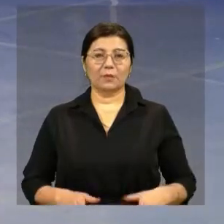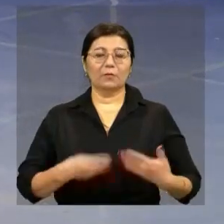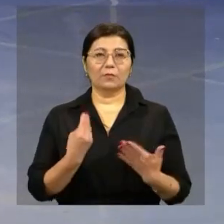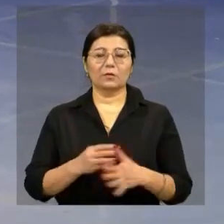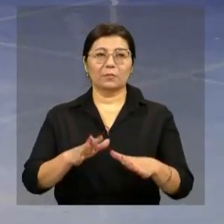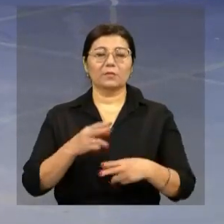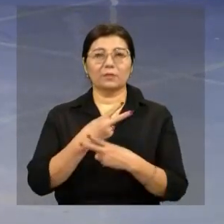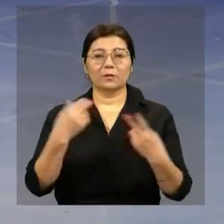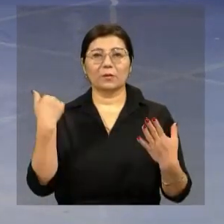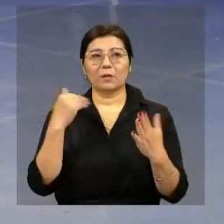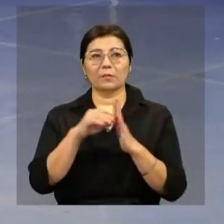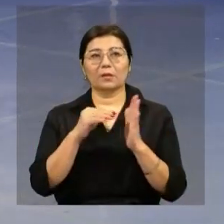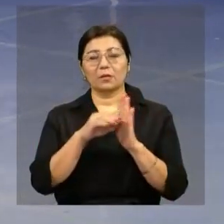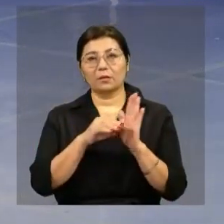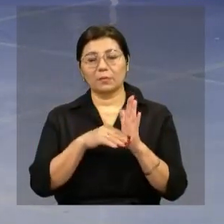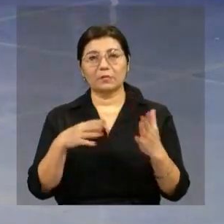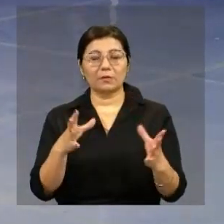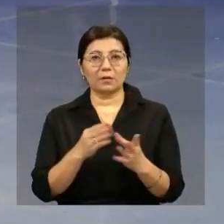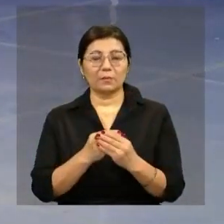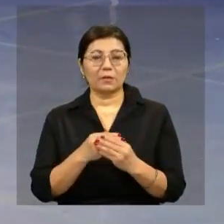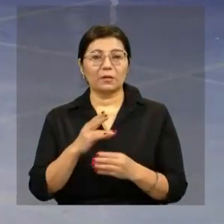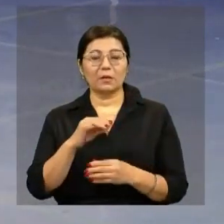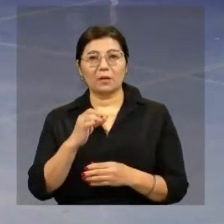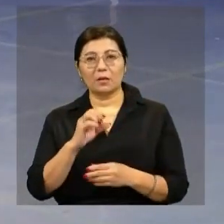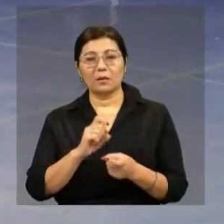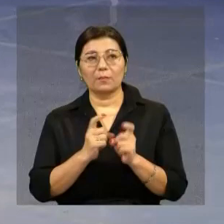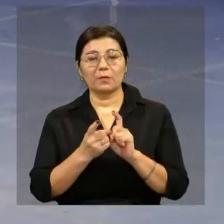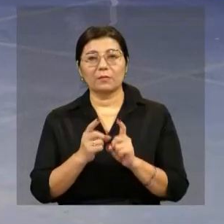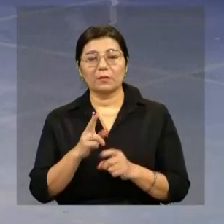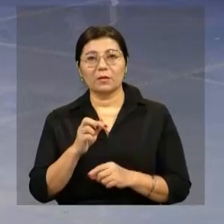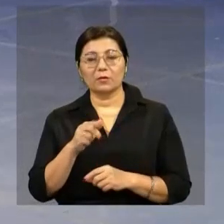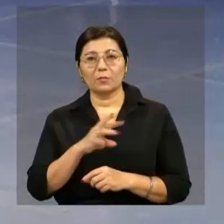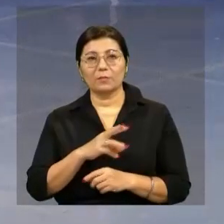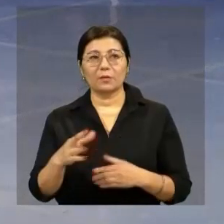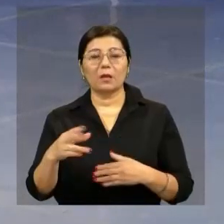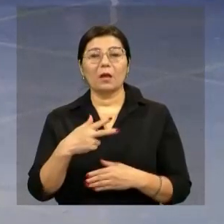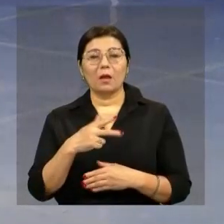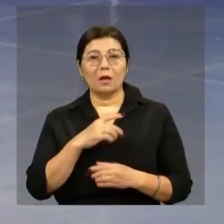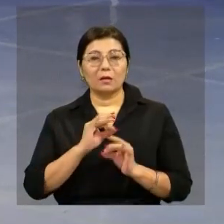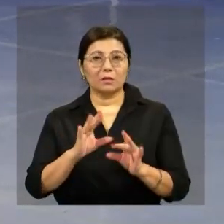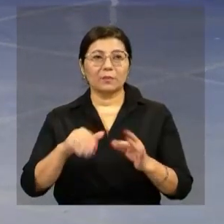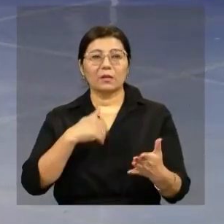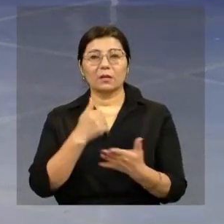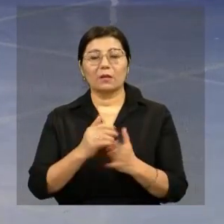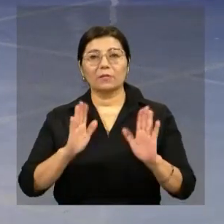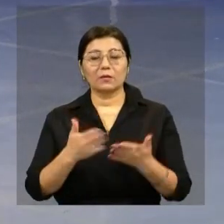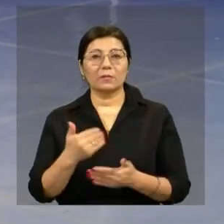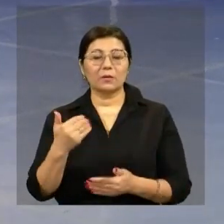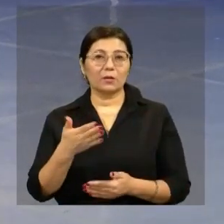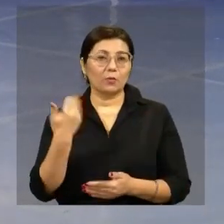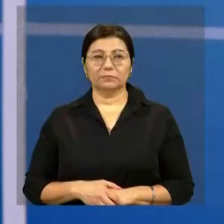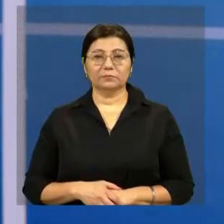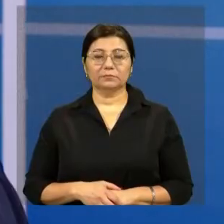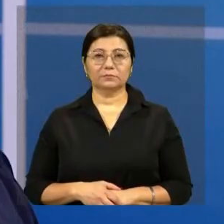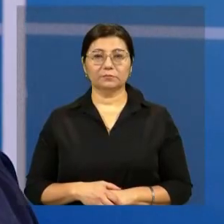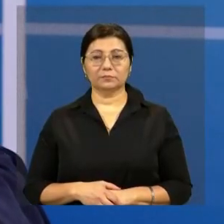Здравствуйте, в эфире программа «Аптат НСЭ». С вами Николай Сырбов, сурдоперевод Кенжигуль Мажиковой. И в ближайшее время расскажем вам о главных событиях уходящей недели.